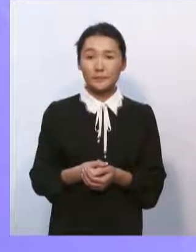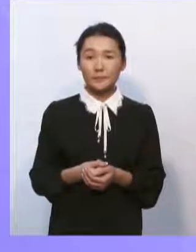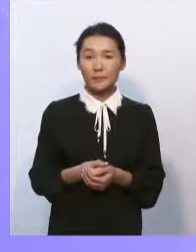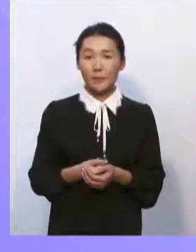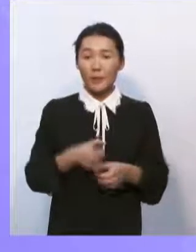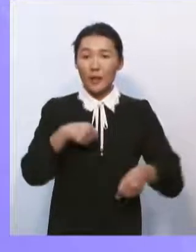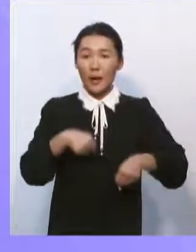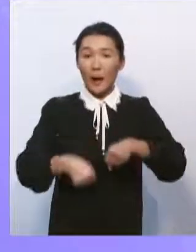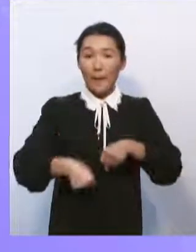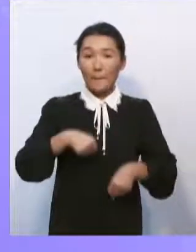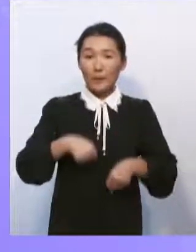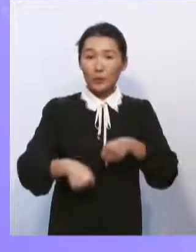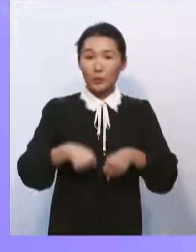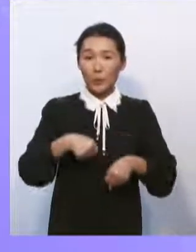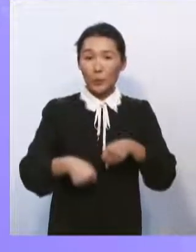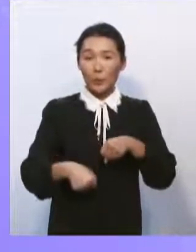Камыр жууру.